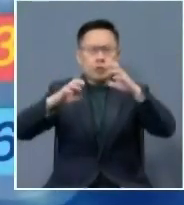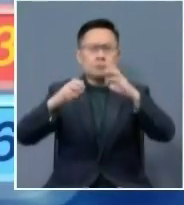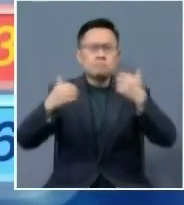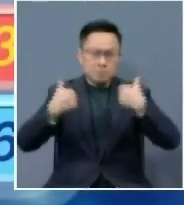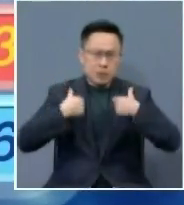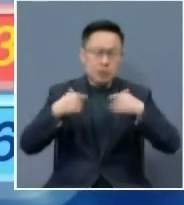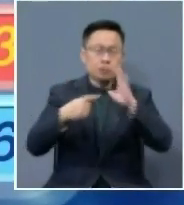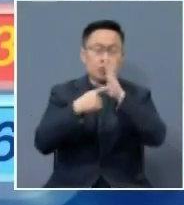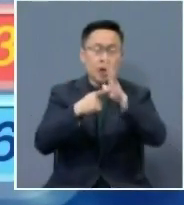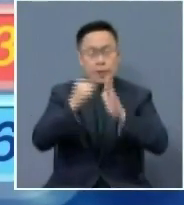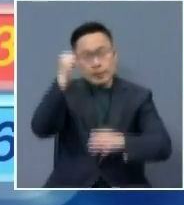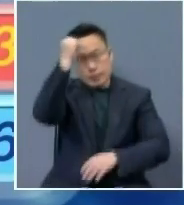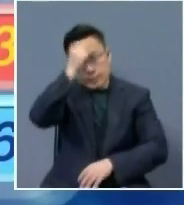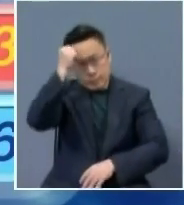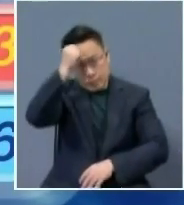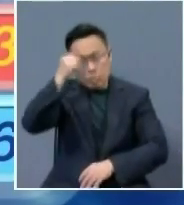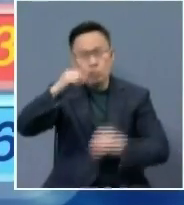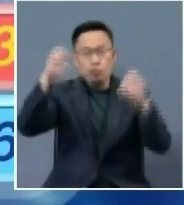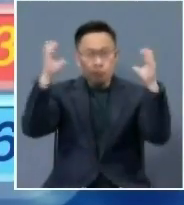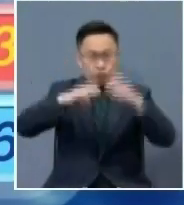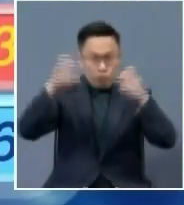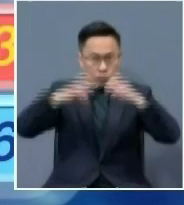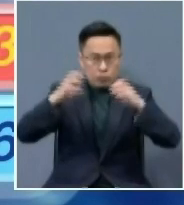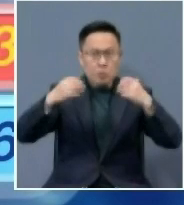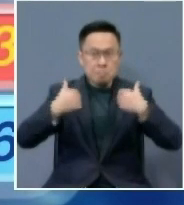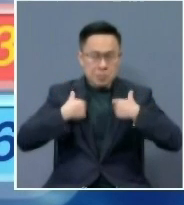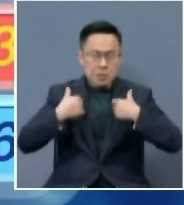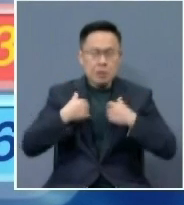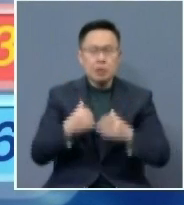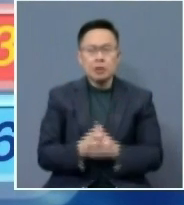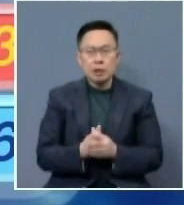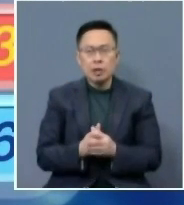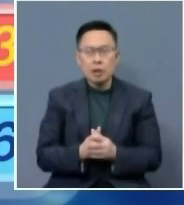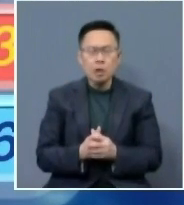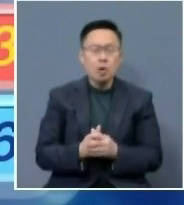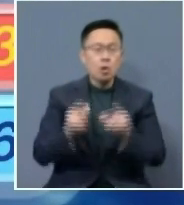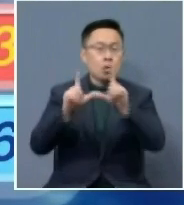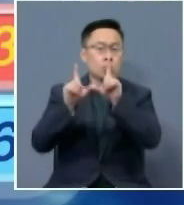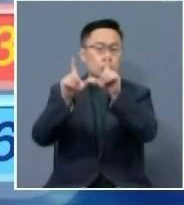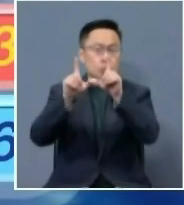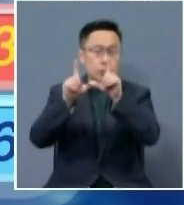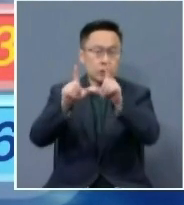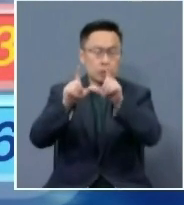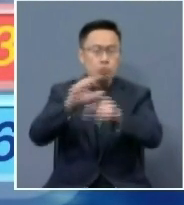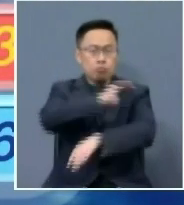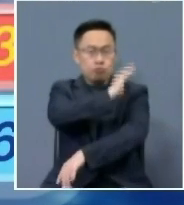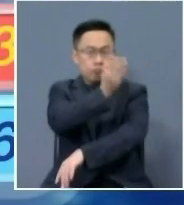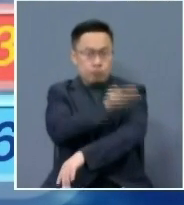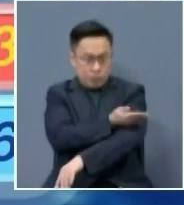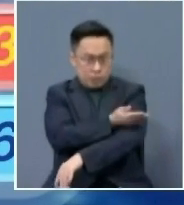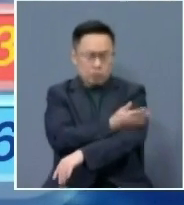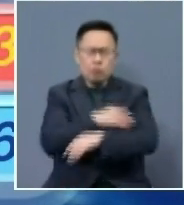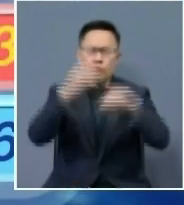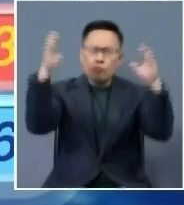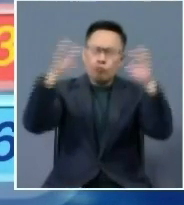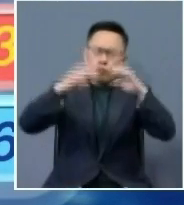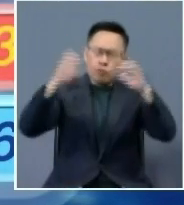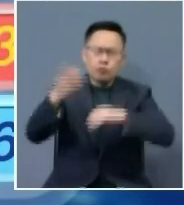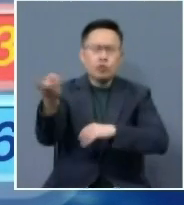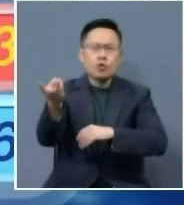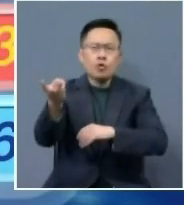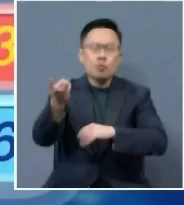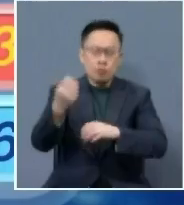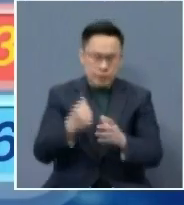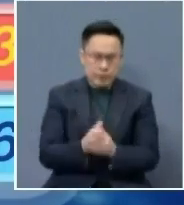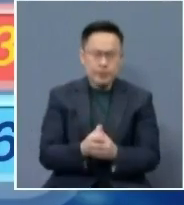ทั้งที่นิวเดลีของประเทศอินเดียเกิดฝนฟ้าคะนองเกิดขึ้นที่กรุงโตเกียวแล้วก็มนิลามีฝนปกโปยปลายลงมาค่ะส่วนพื้นที่